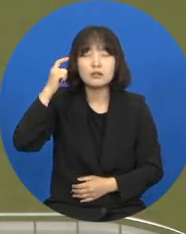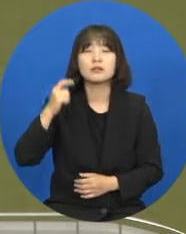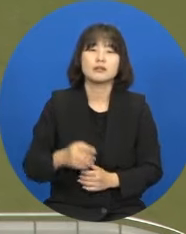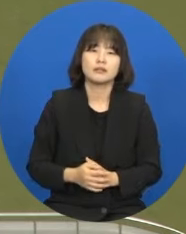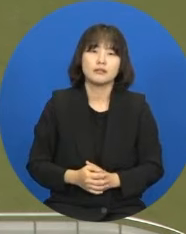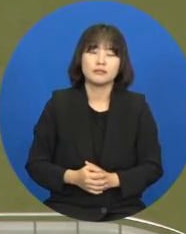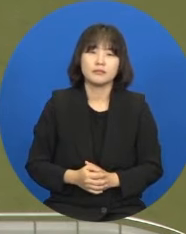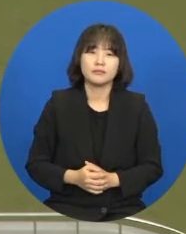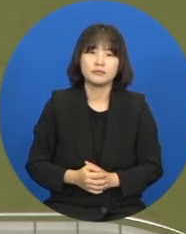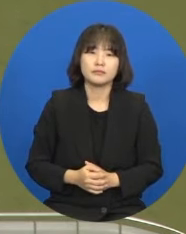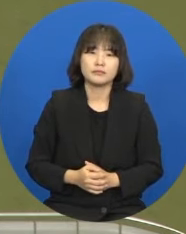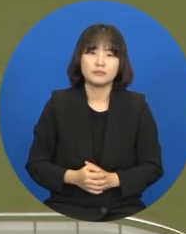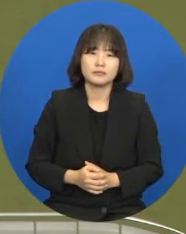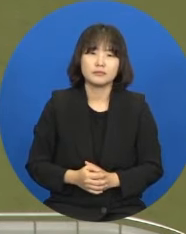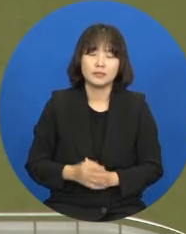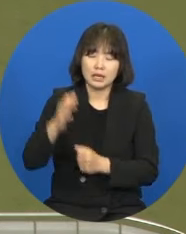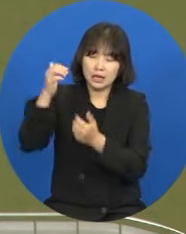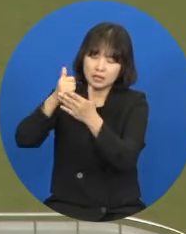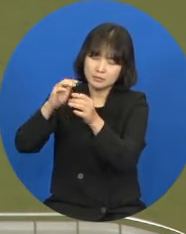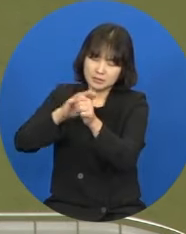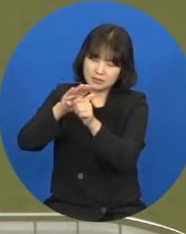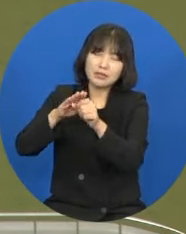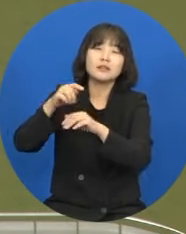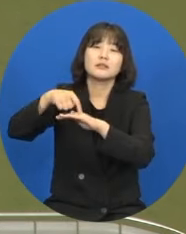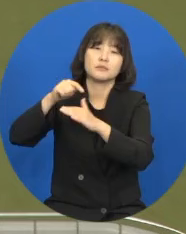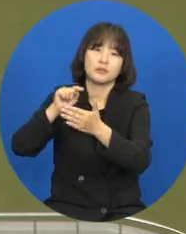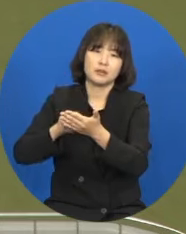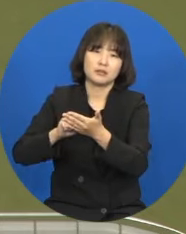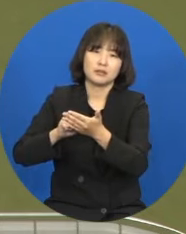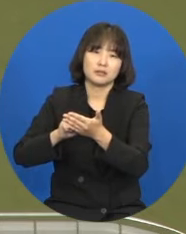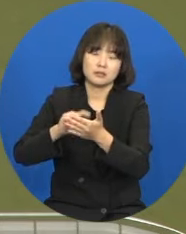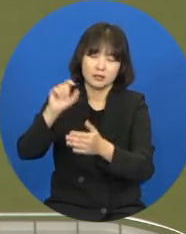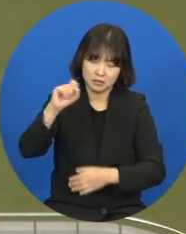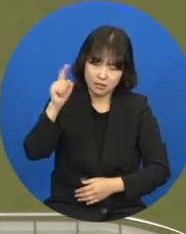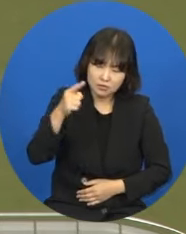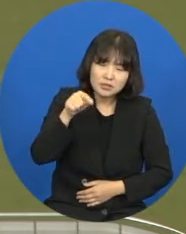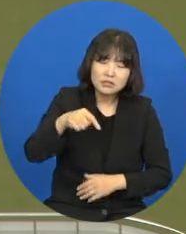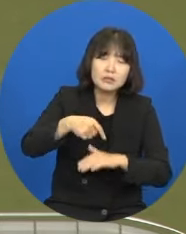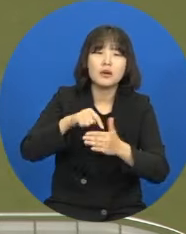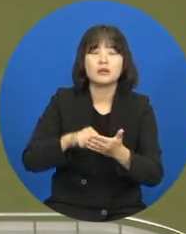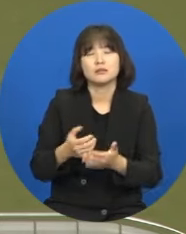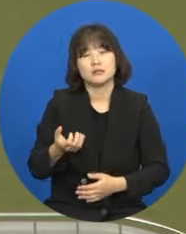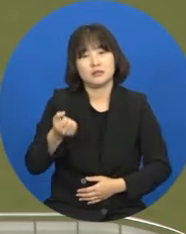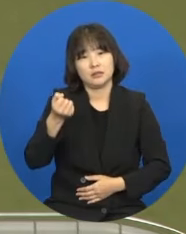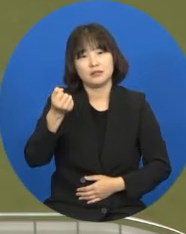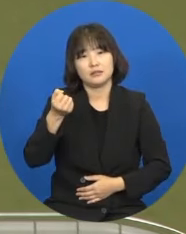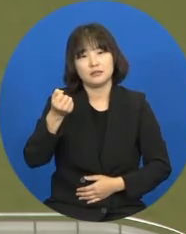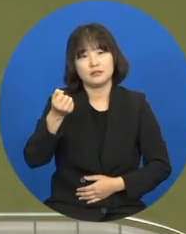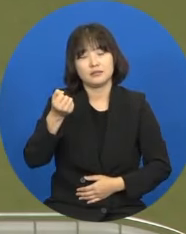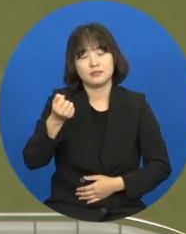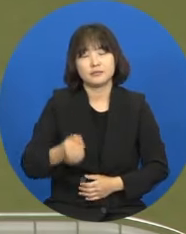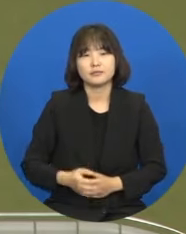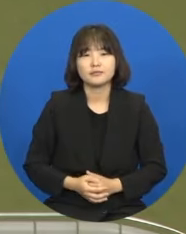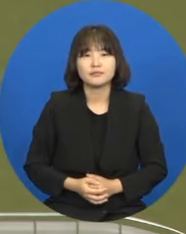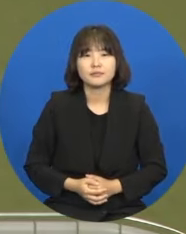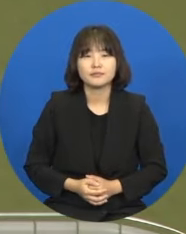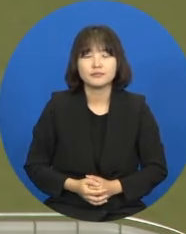그 사랑의 마음 다윗이 그 마음을 갖는 거야 긍휼 겠다는 다이